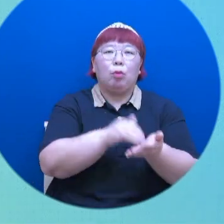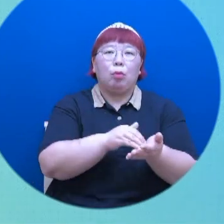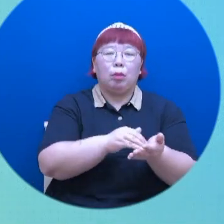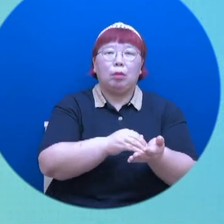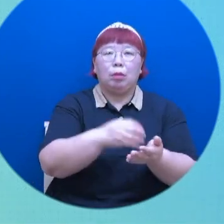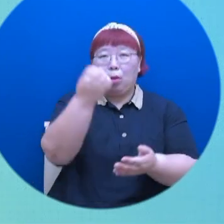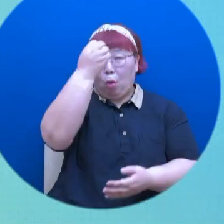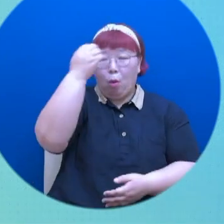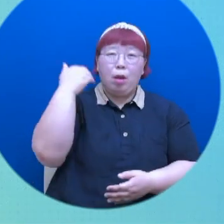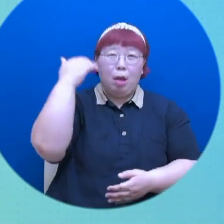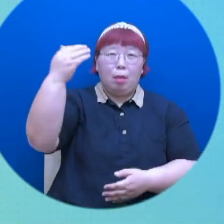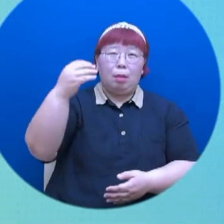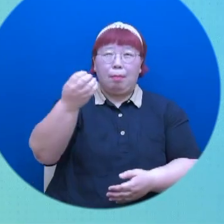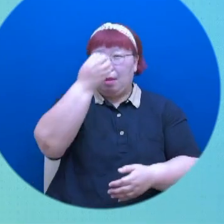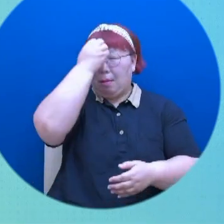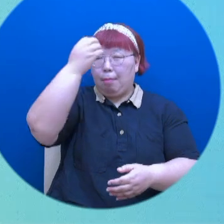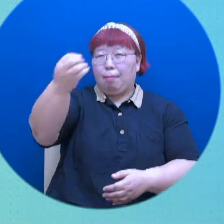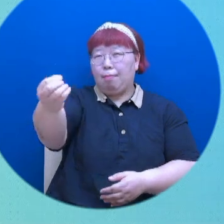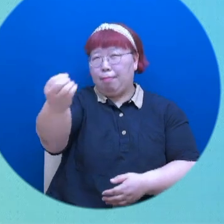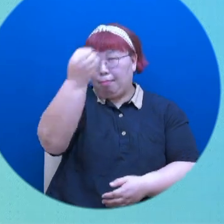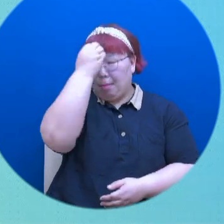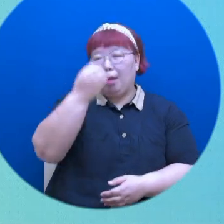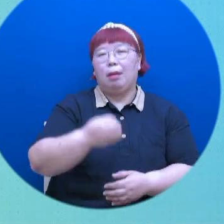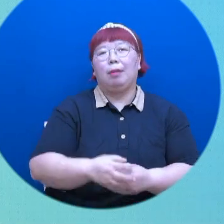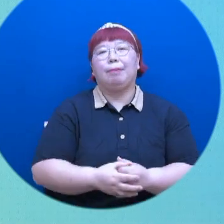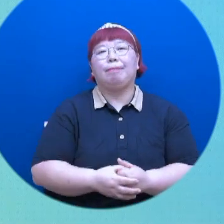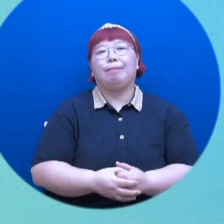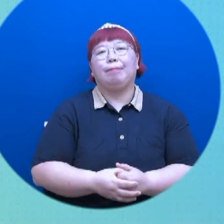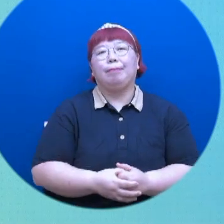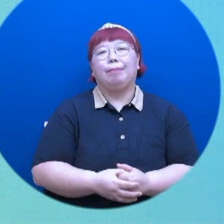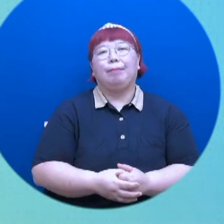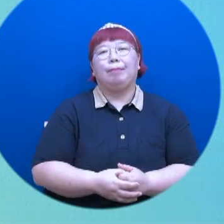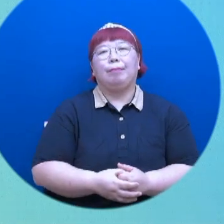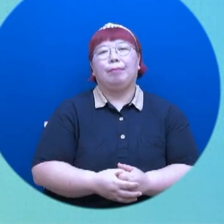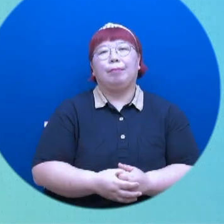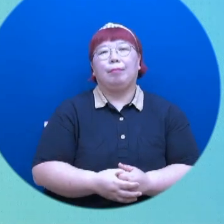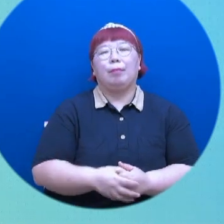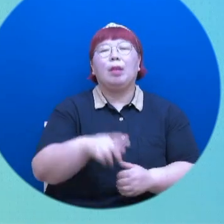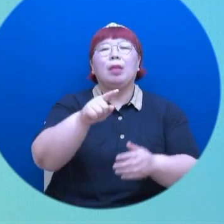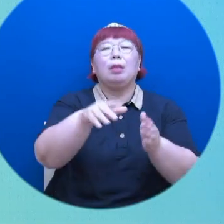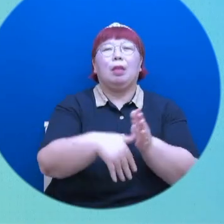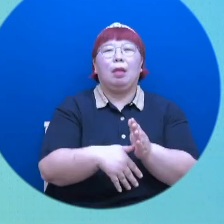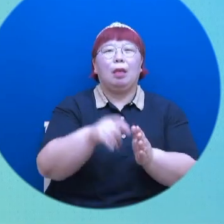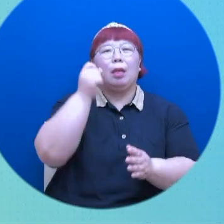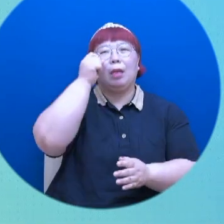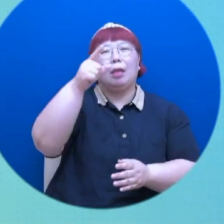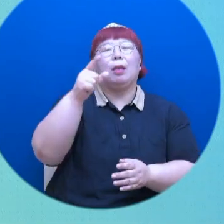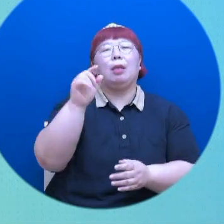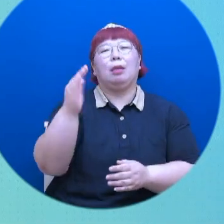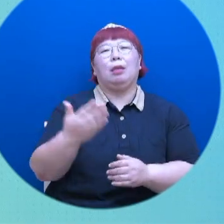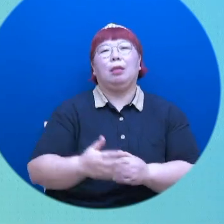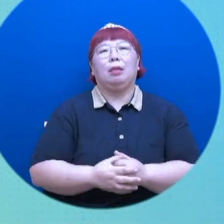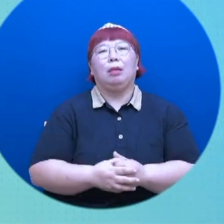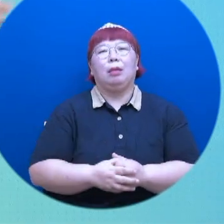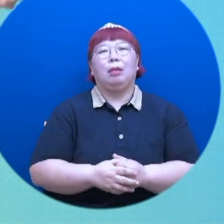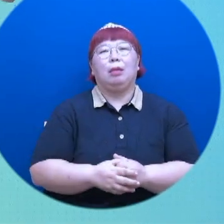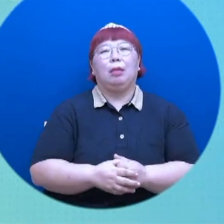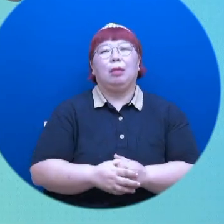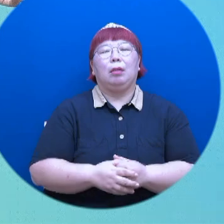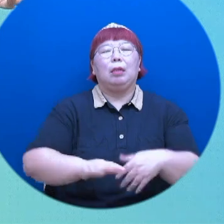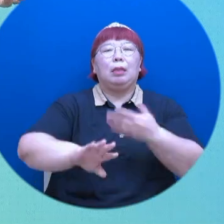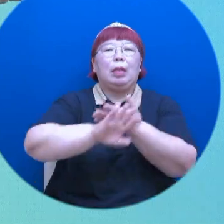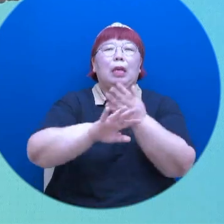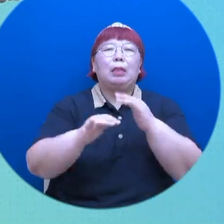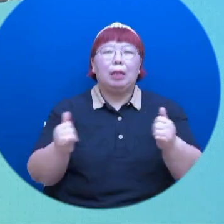이마를 관통하고 지나갑니다. 우리는 이 순간 깨닫게 되죠. 타인의